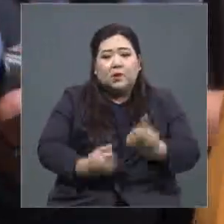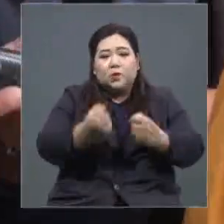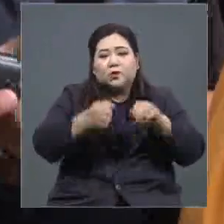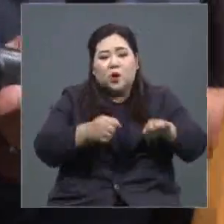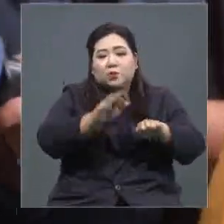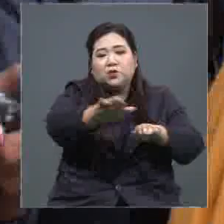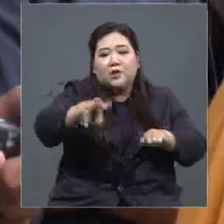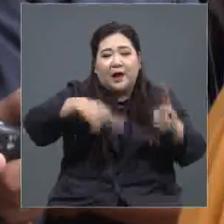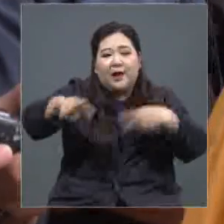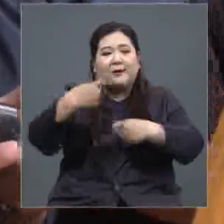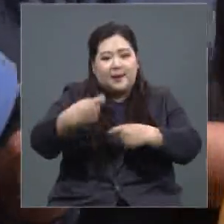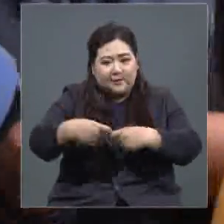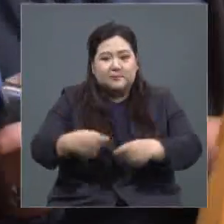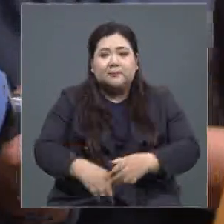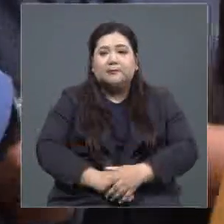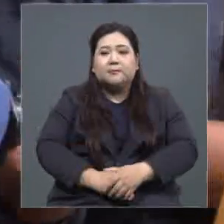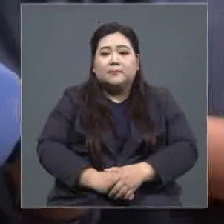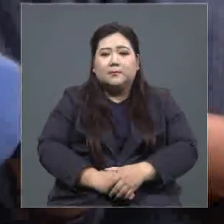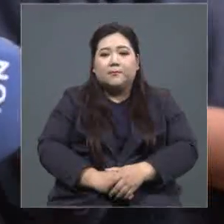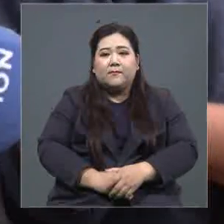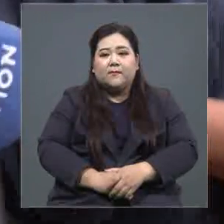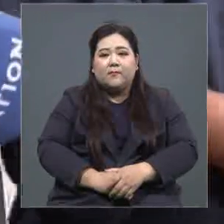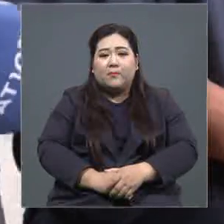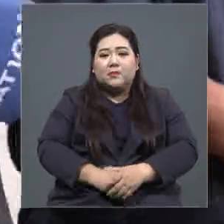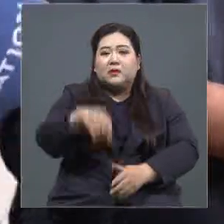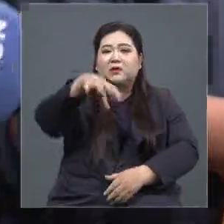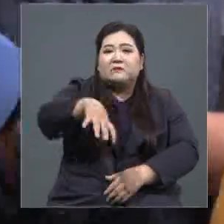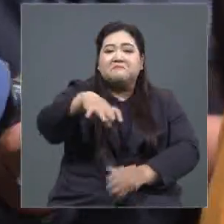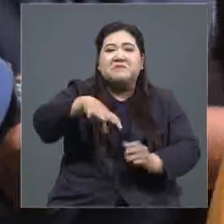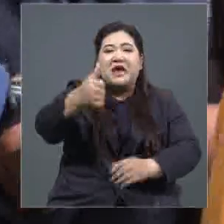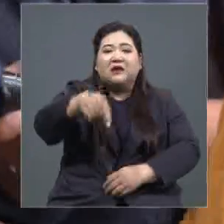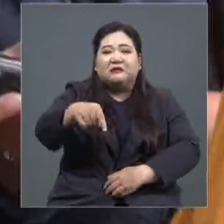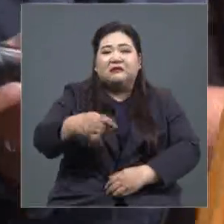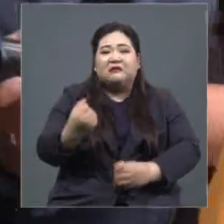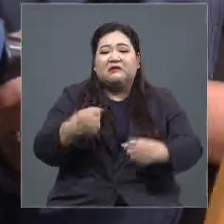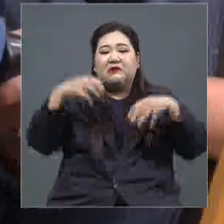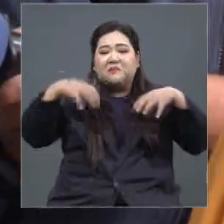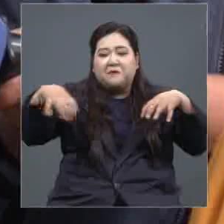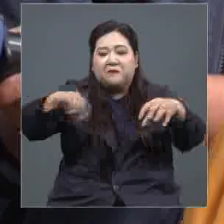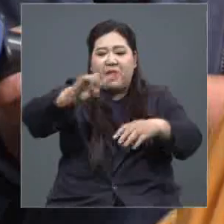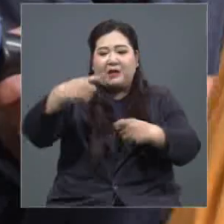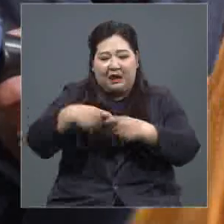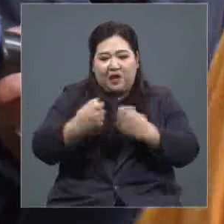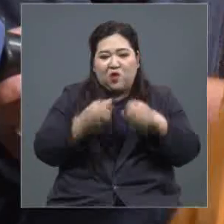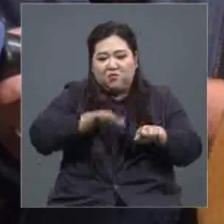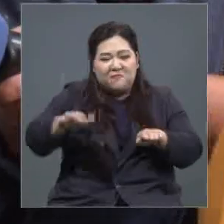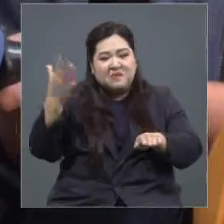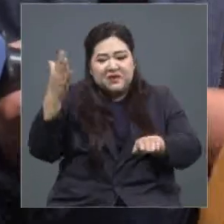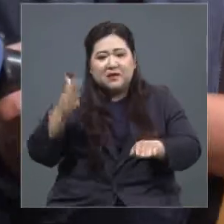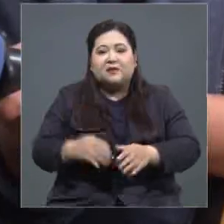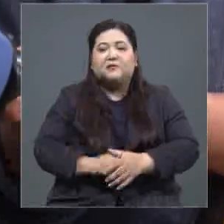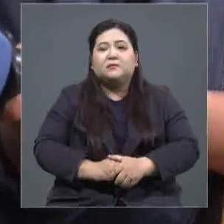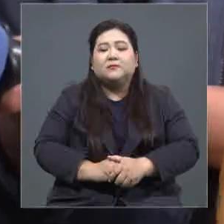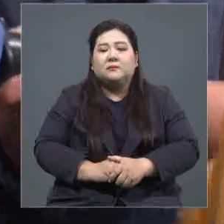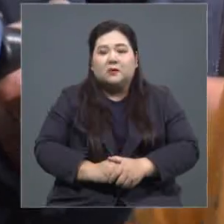าก โอ้ใช่เพราะมันก็อยู่กลางเมืองไงตรงปทุมวันตรงนั้นน่ะตรงนั้นก็มีห้างดังหลายห้าง ใช่แล้วตนเองเนี่ยก็บอกทางคือ